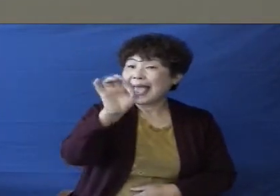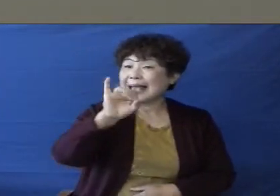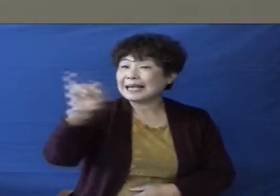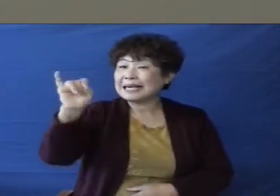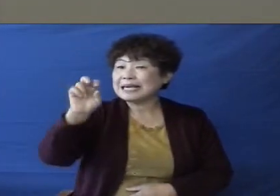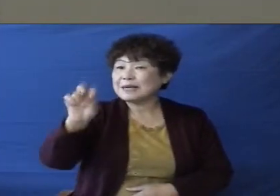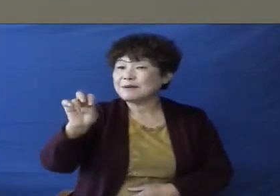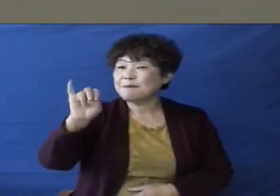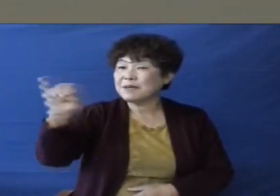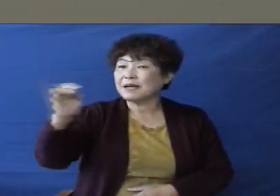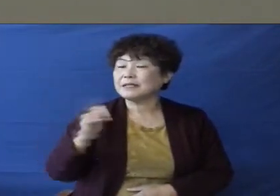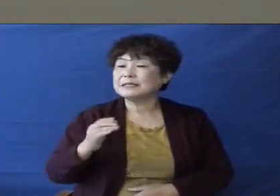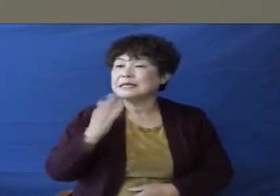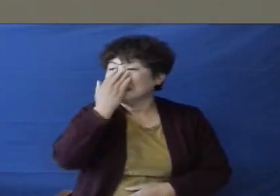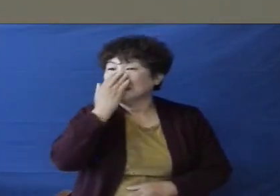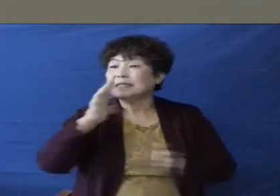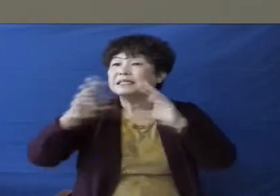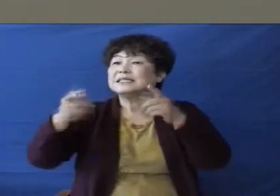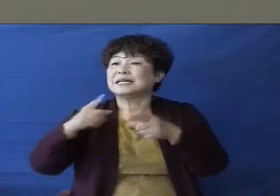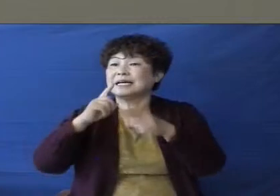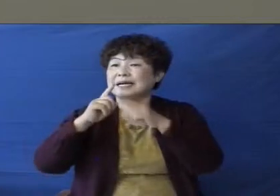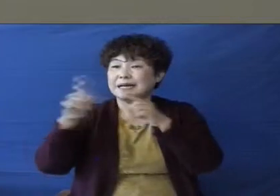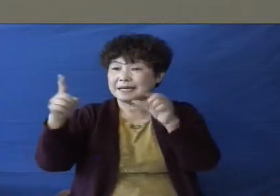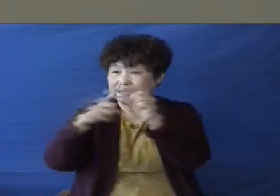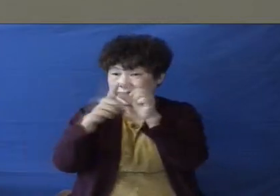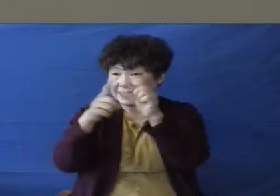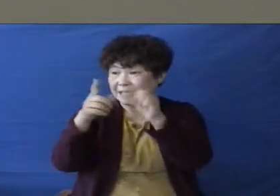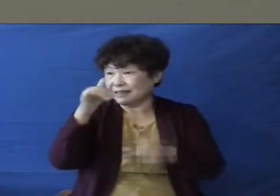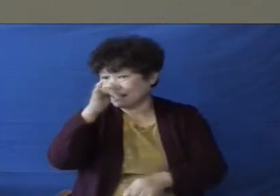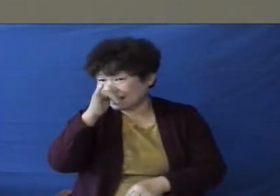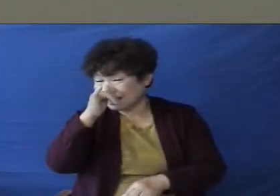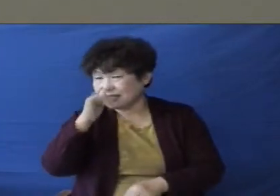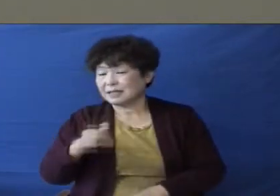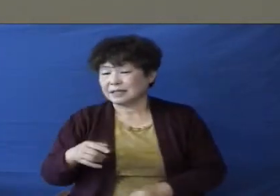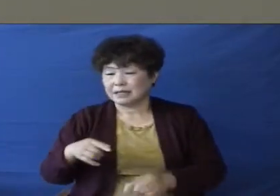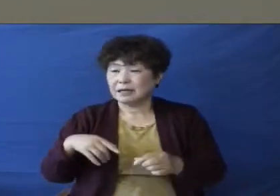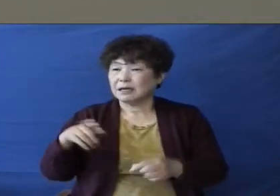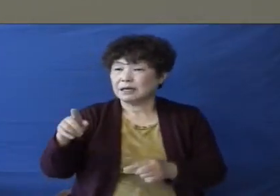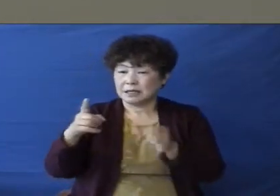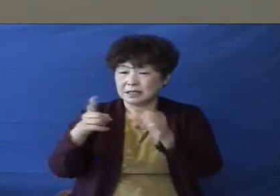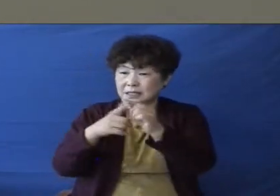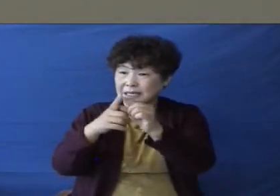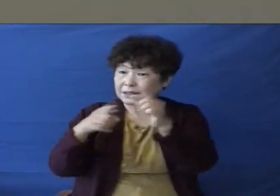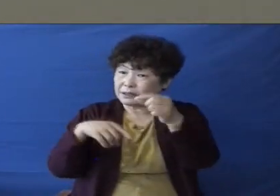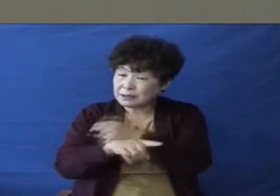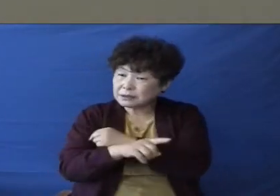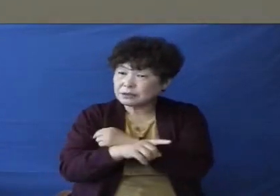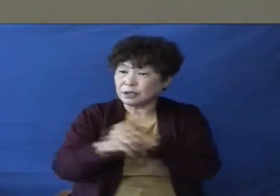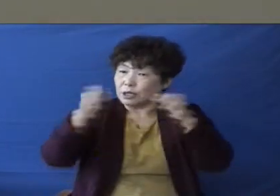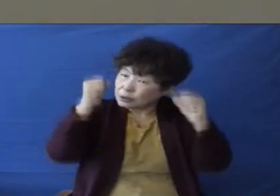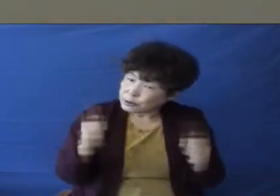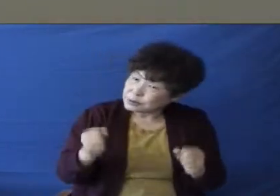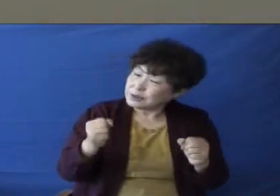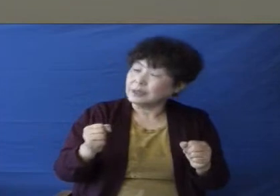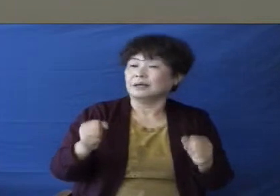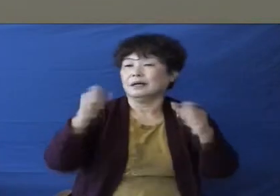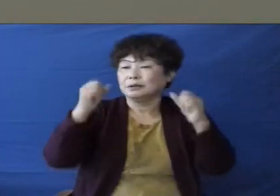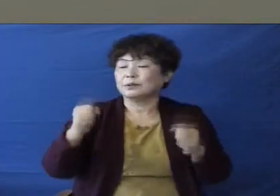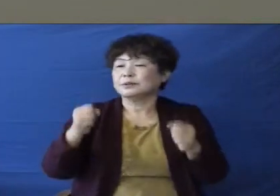가지고 있는데 이 에이미는 뭐냐면 존재하다 존재했다 그리고 존재할 것이다 이런